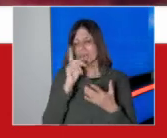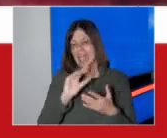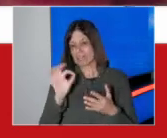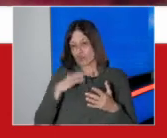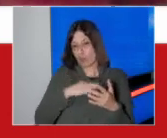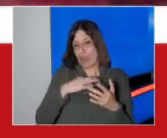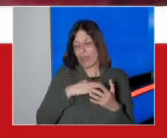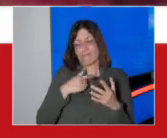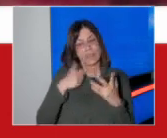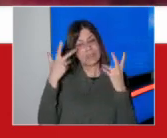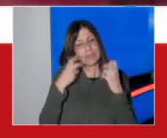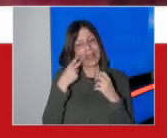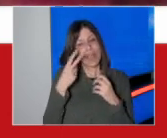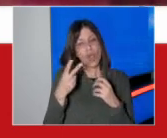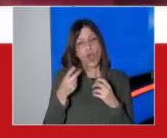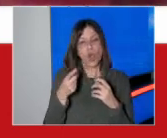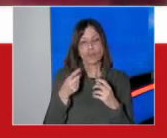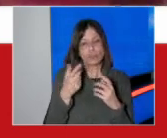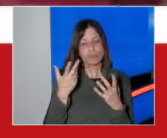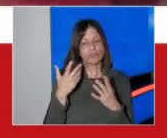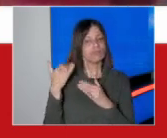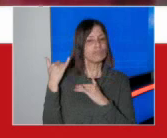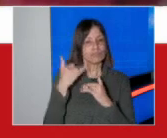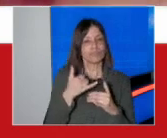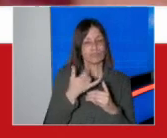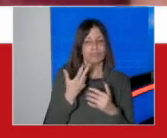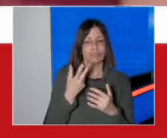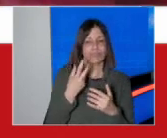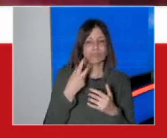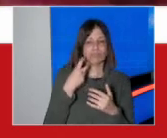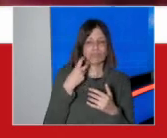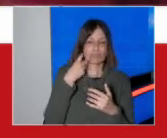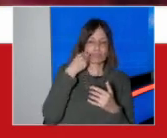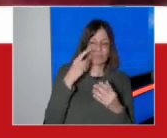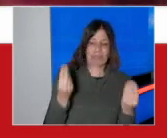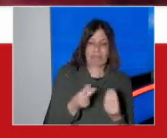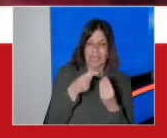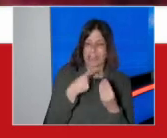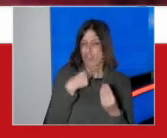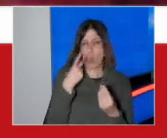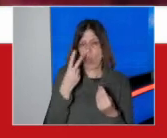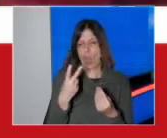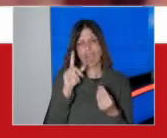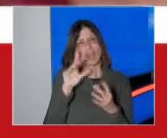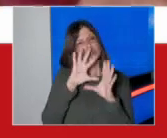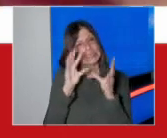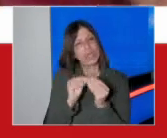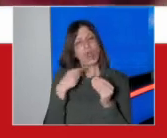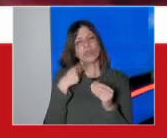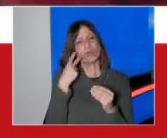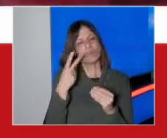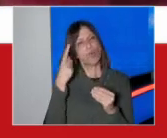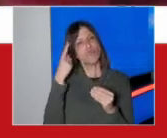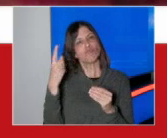והייתי מצפה לראות שבקרן השפע ייכנסו לי תמלוגים מהדבר הזה, מה שאני לא רואה. אבל בסך הכל, אני חושב